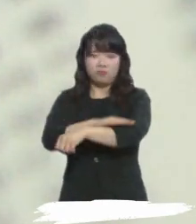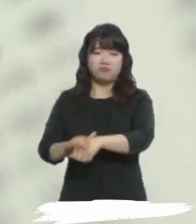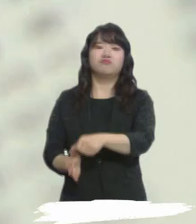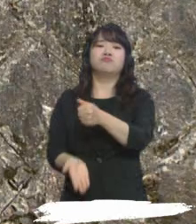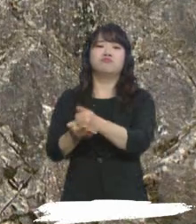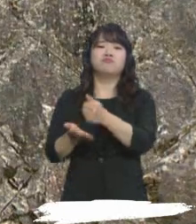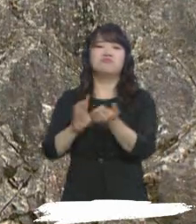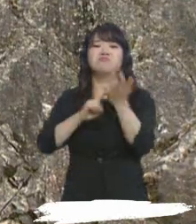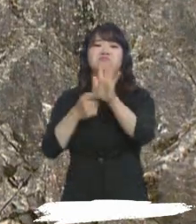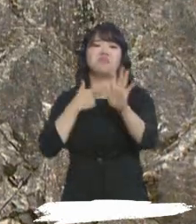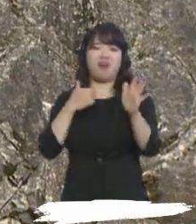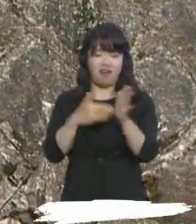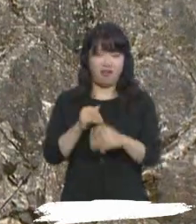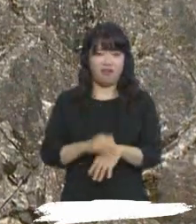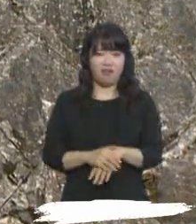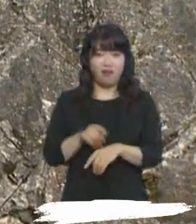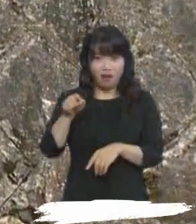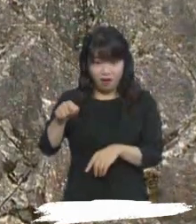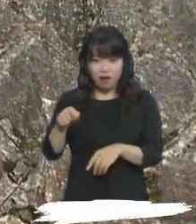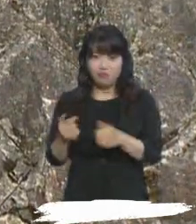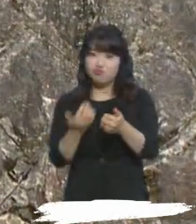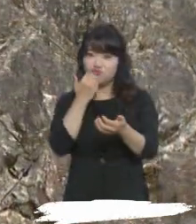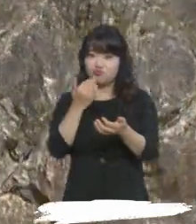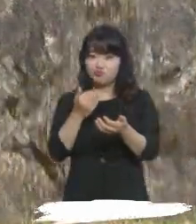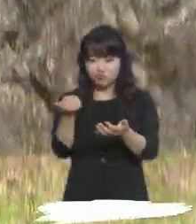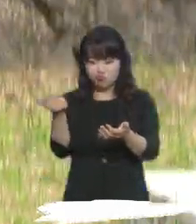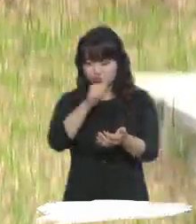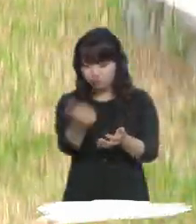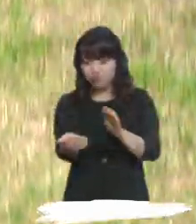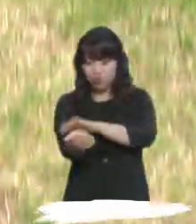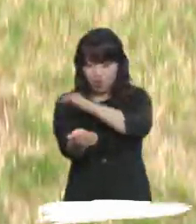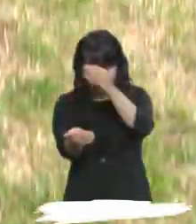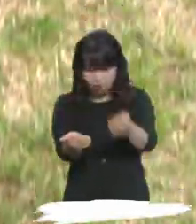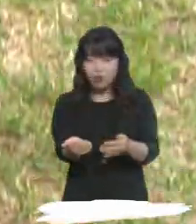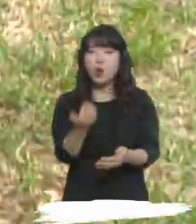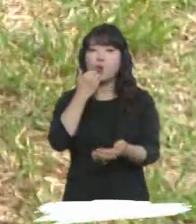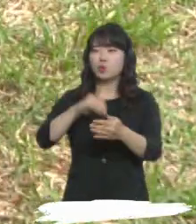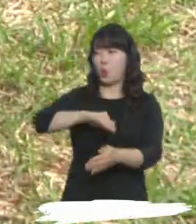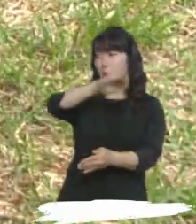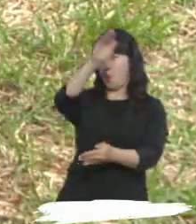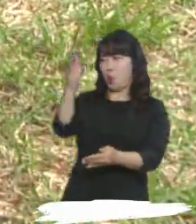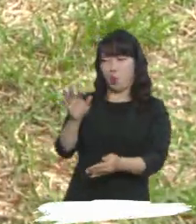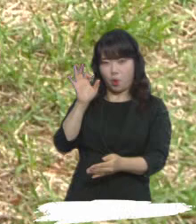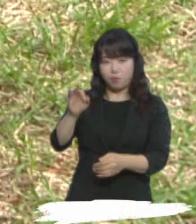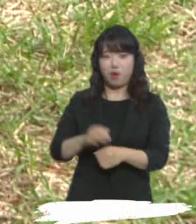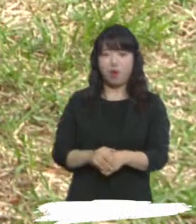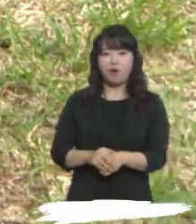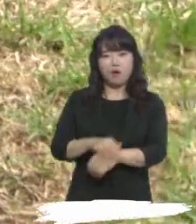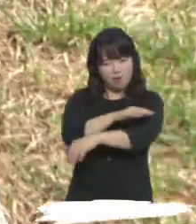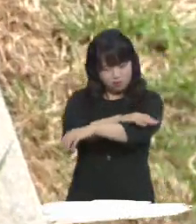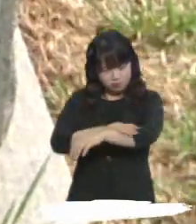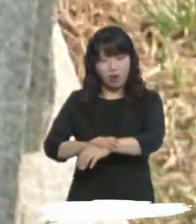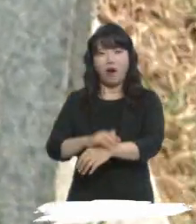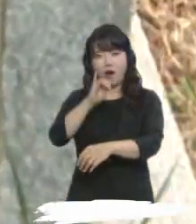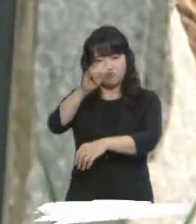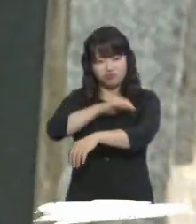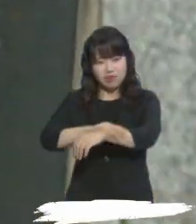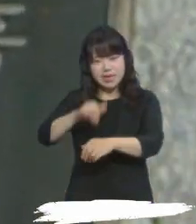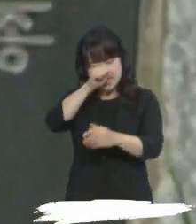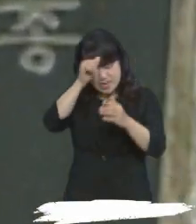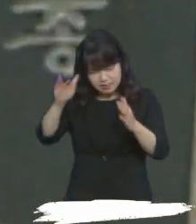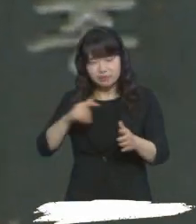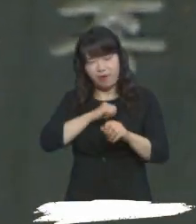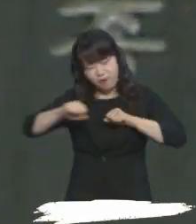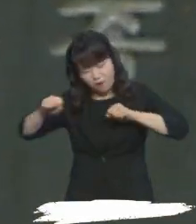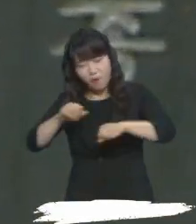정도. 그랬던 그의 묘비엔 민족을 붙들고 살리는 방도가 교육에 있음을 알고 일생